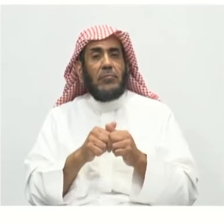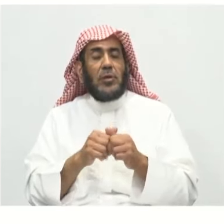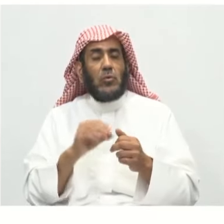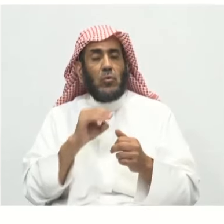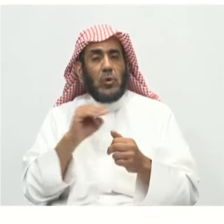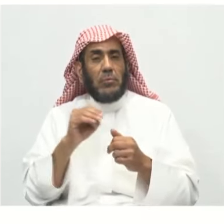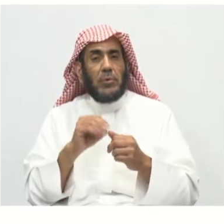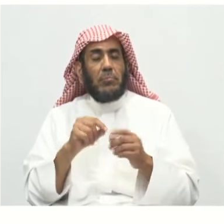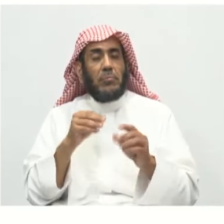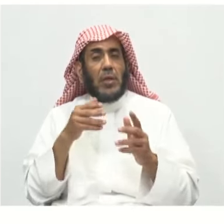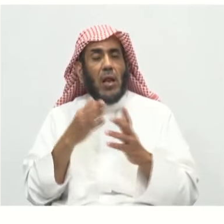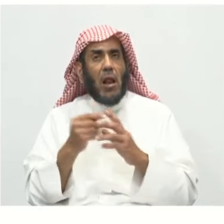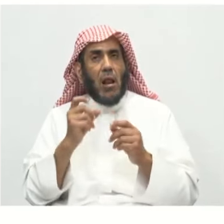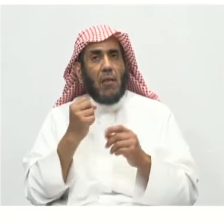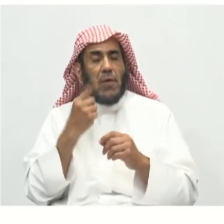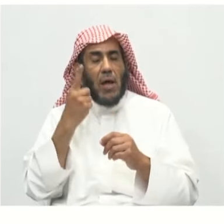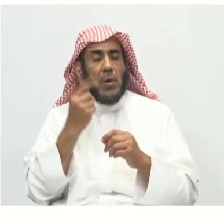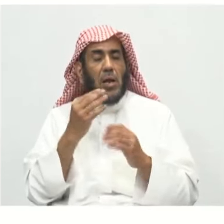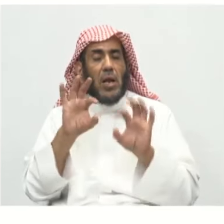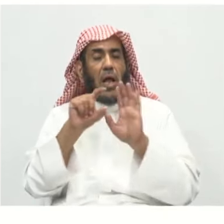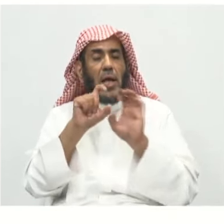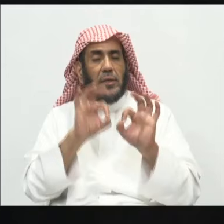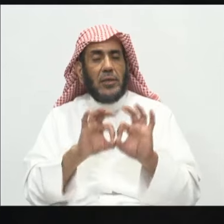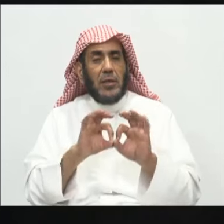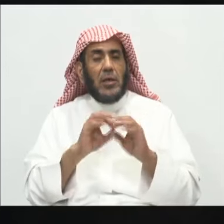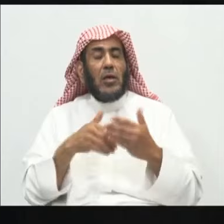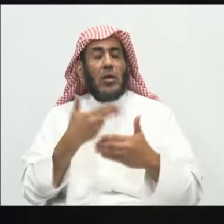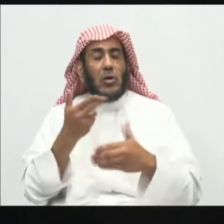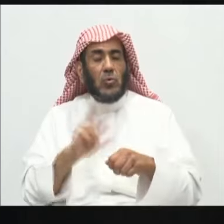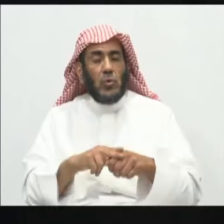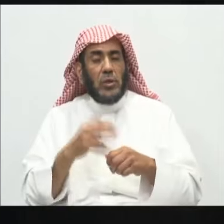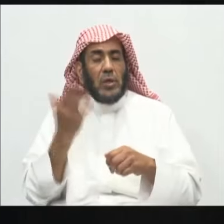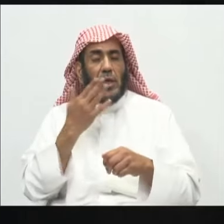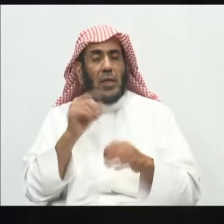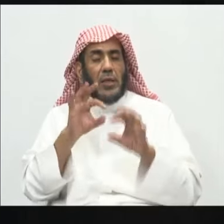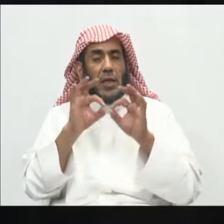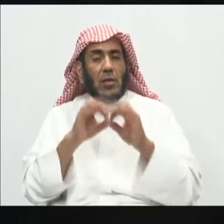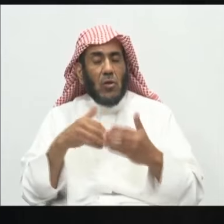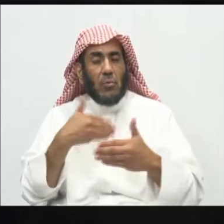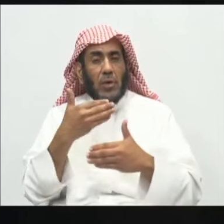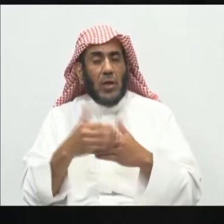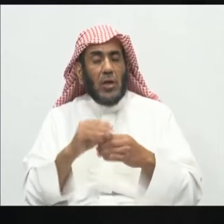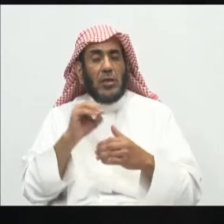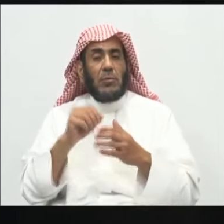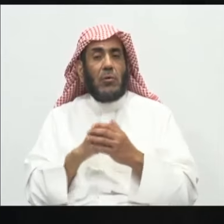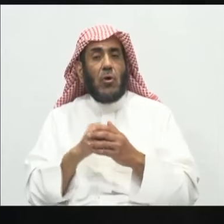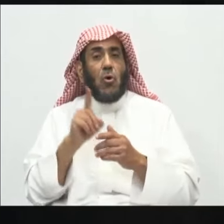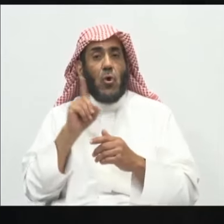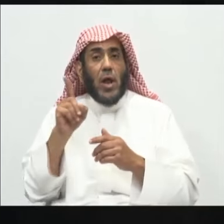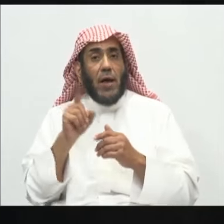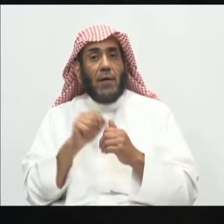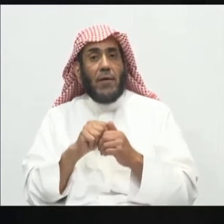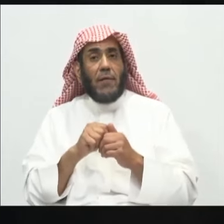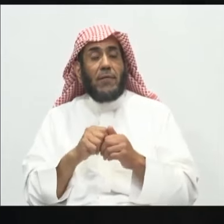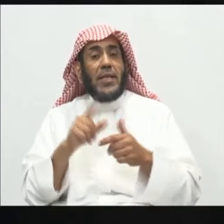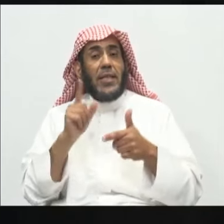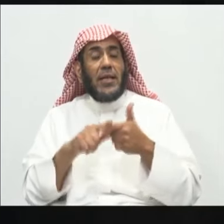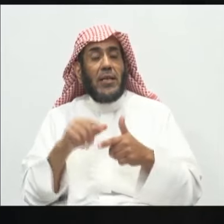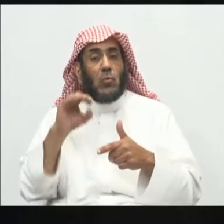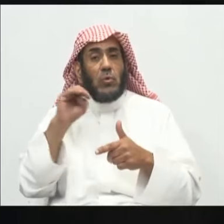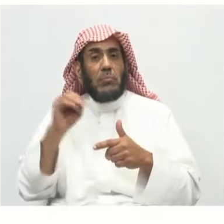تجيب من خلال فهمك للايات بامكانك ايضا ان تعيد ايضا قراءه الايات ثم بعد ذلك الاجابه طبعا هنا في ثانيا